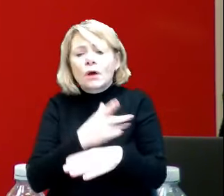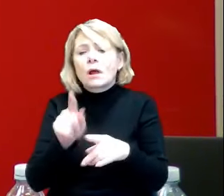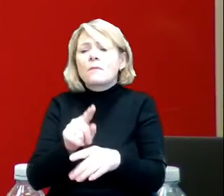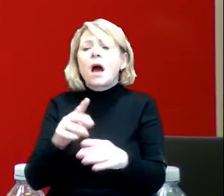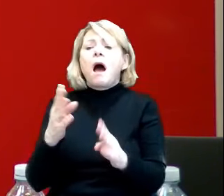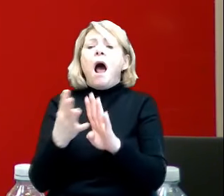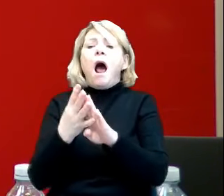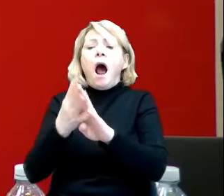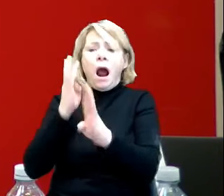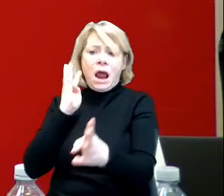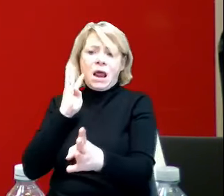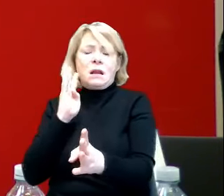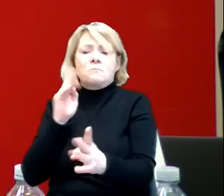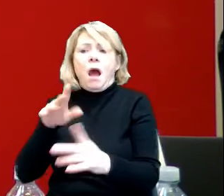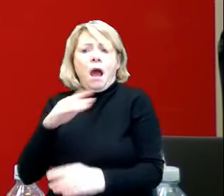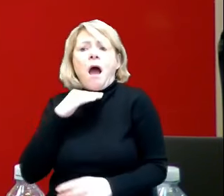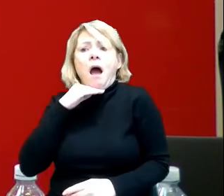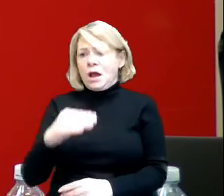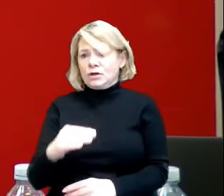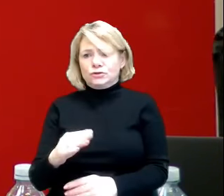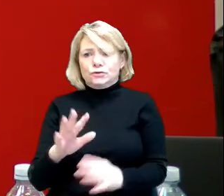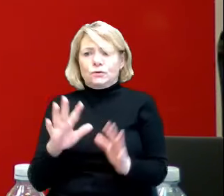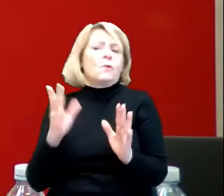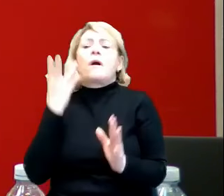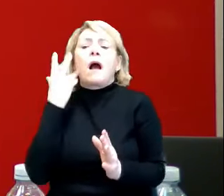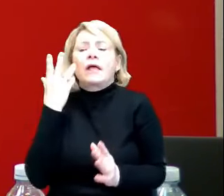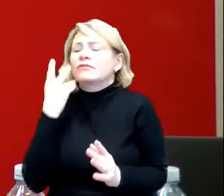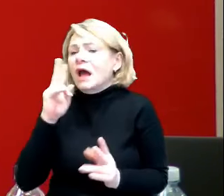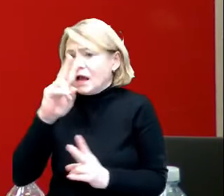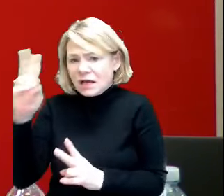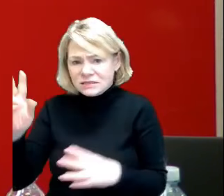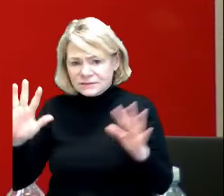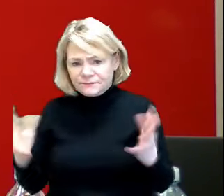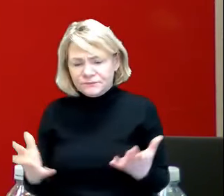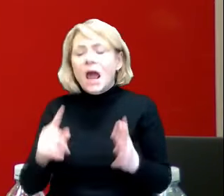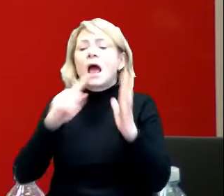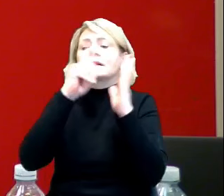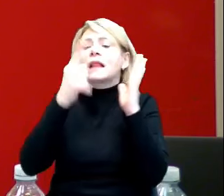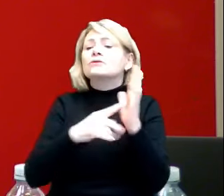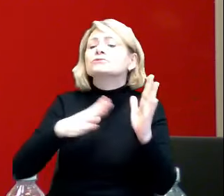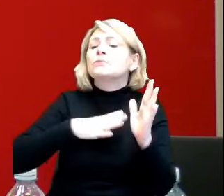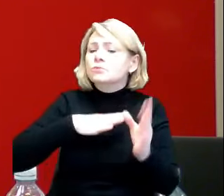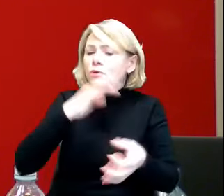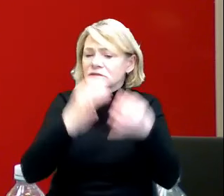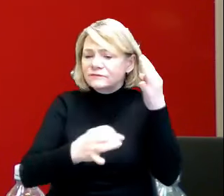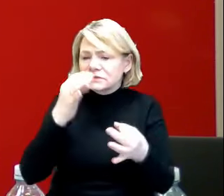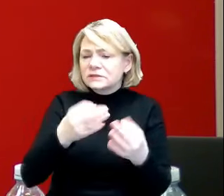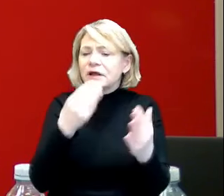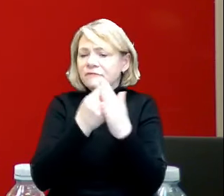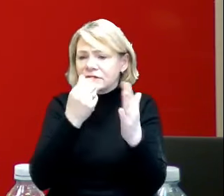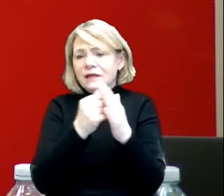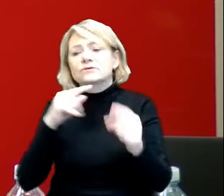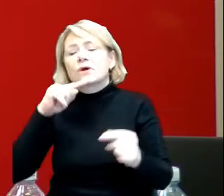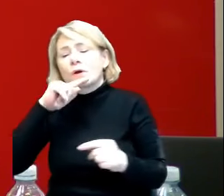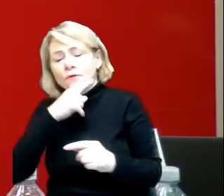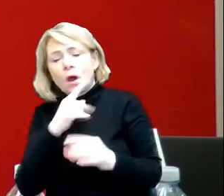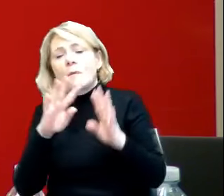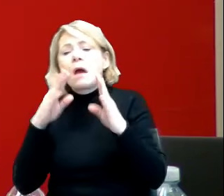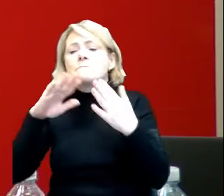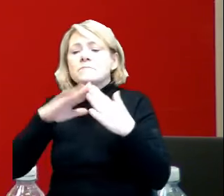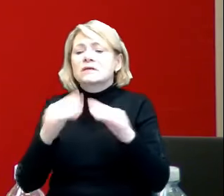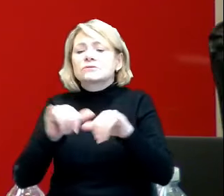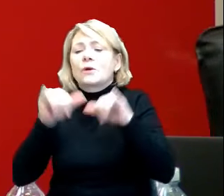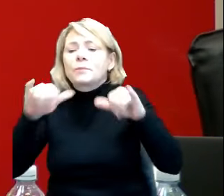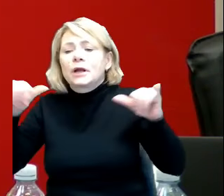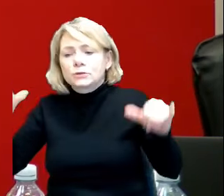tvarkos aprašo patvirtinimo pakeitimo klausimas buvo svarstytas finansų ir ekonomikos miesto plėtros strateginio planavimo miesto